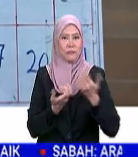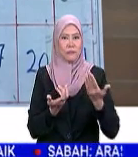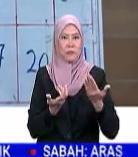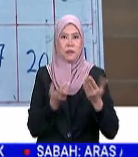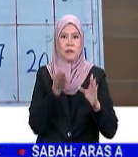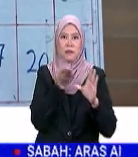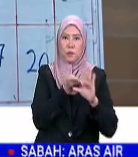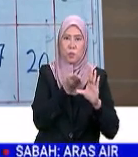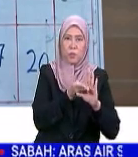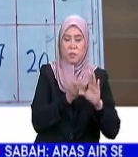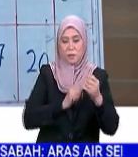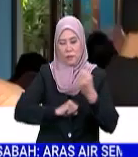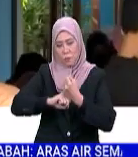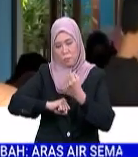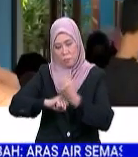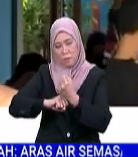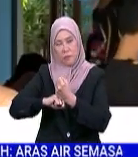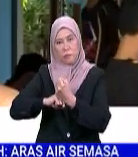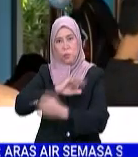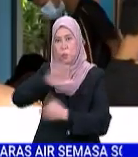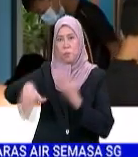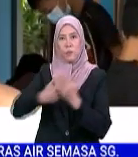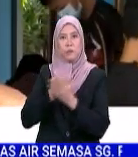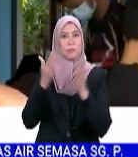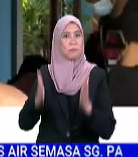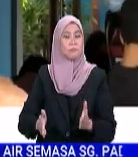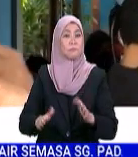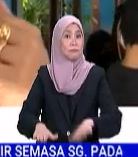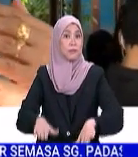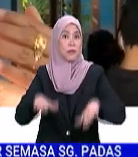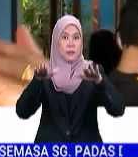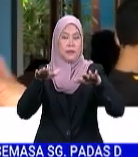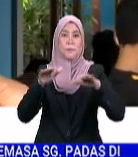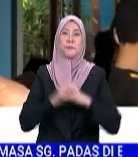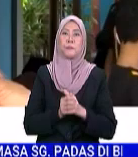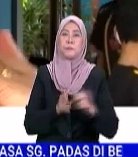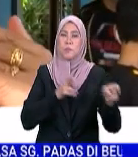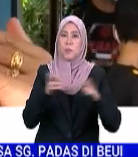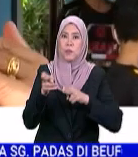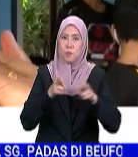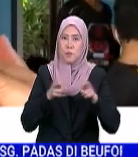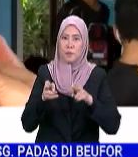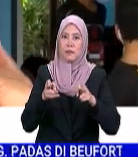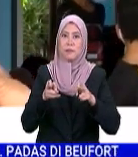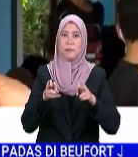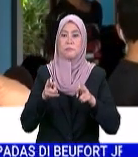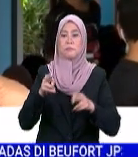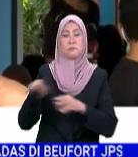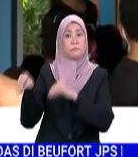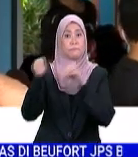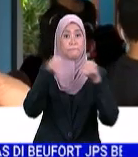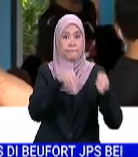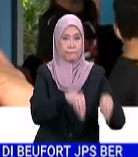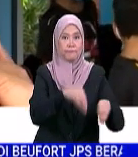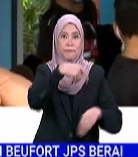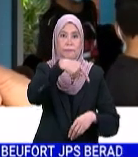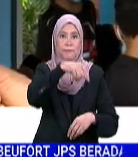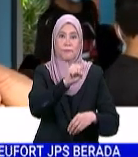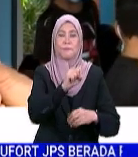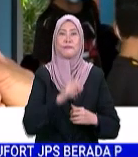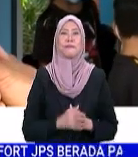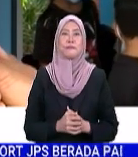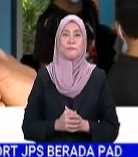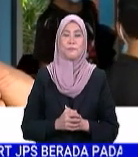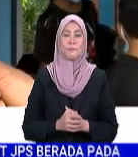krisis psikologi, sokongan psikologi kepada semua mangsa banjir, kepada semua pengurusan di pusat pemindahan ini. Jadi